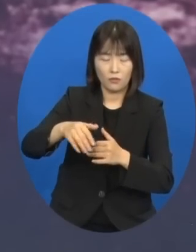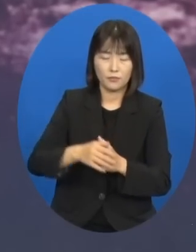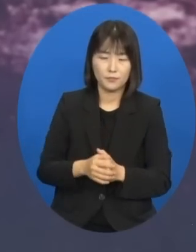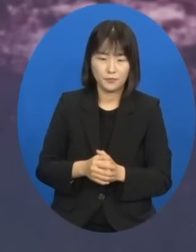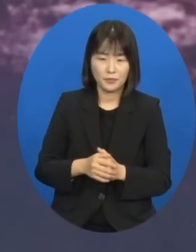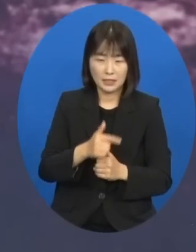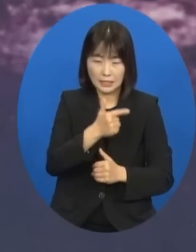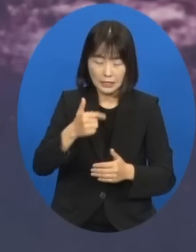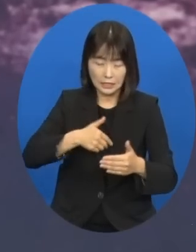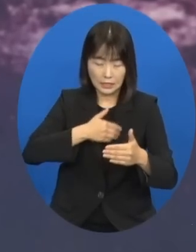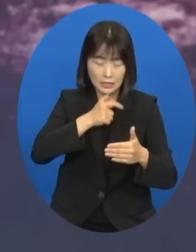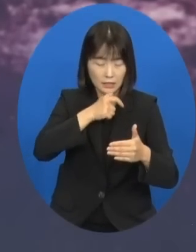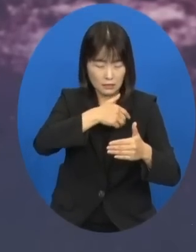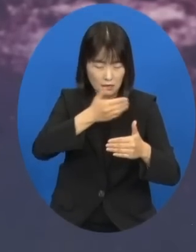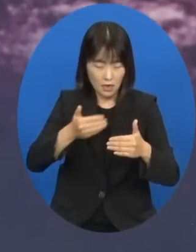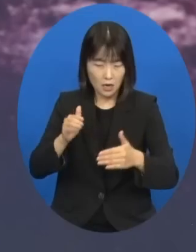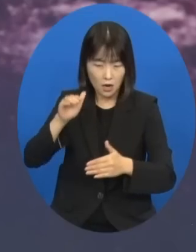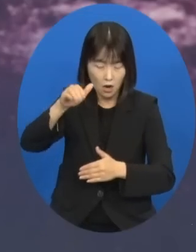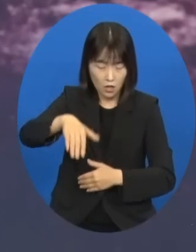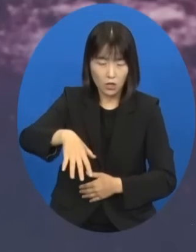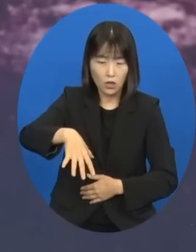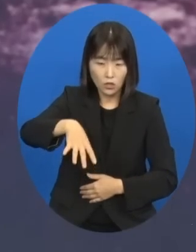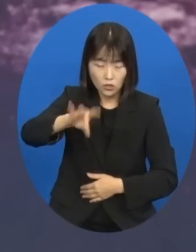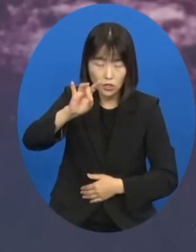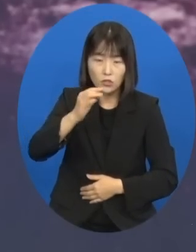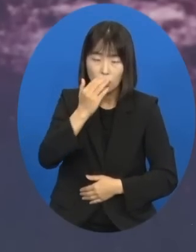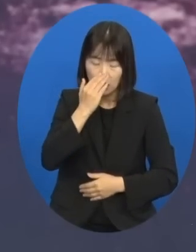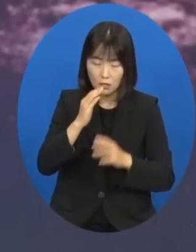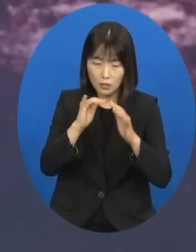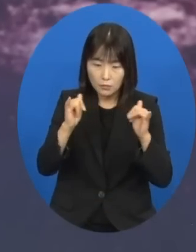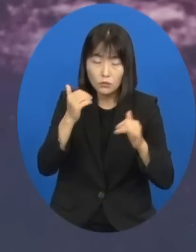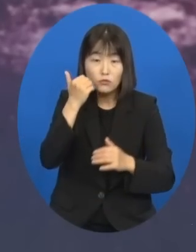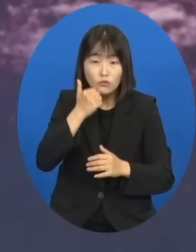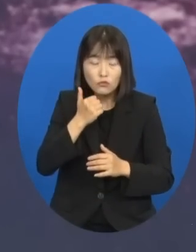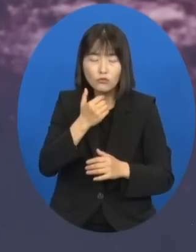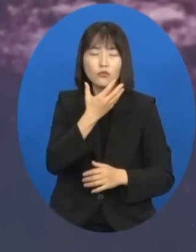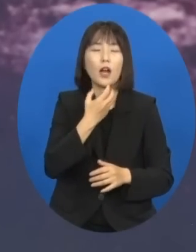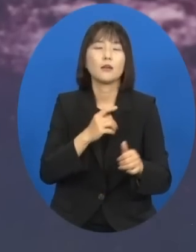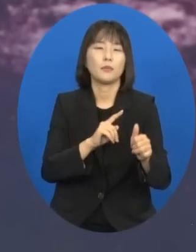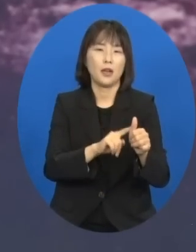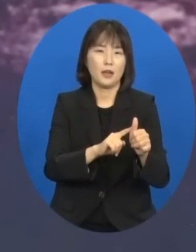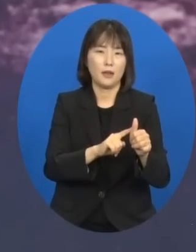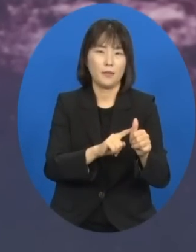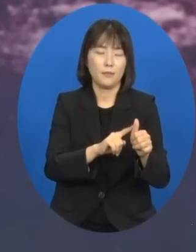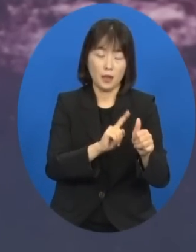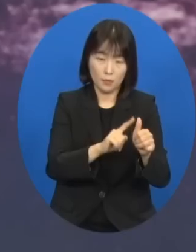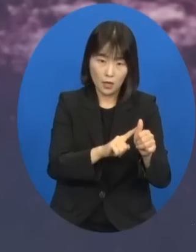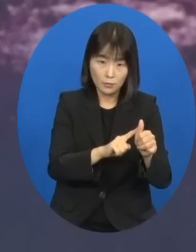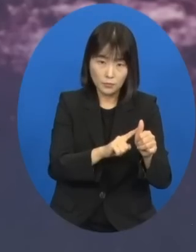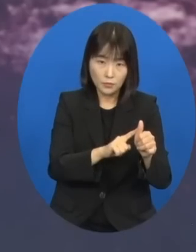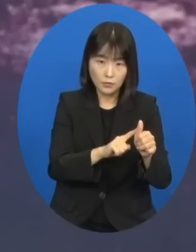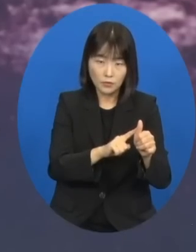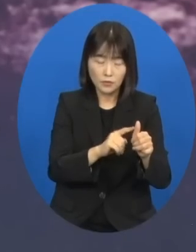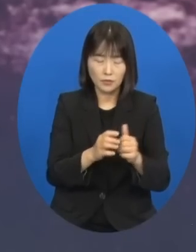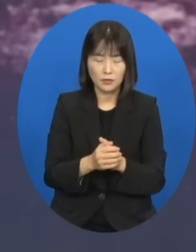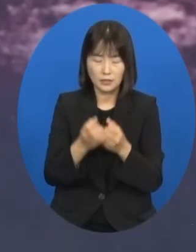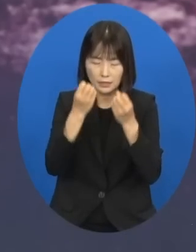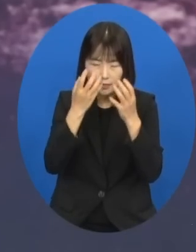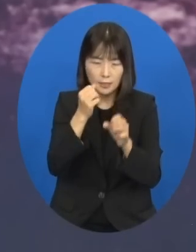히브리인이 된 것이 바로 아브라함입니다. 그는 소위 창업자입니다. 파운더고요. 그는